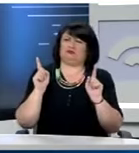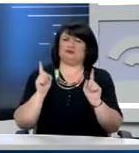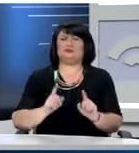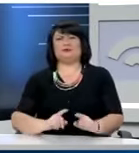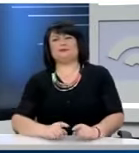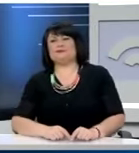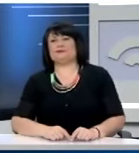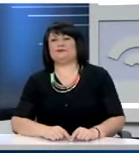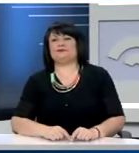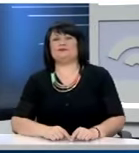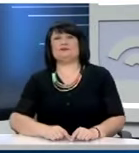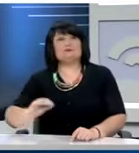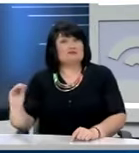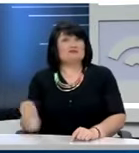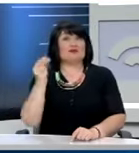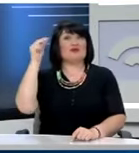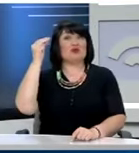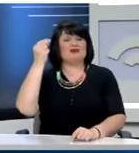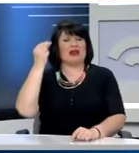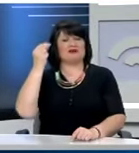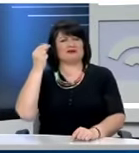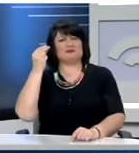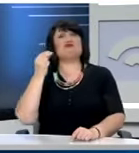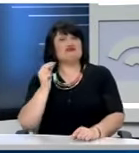ακόμα και απέναντι σε εκλεγμένους εκπροσώπους του ελληνικού λαού.